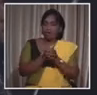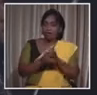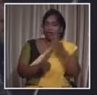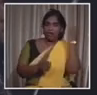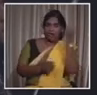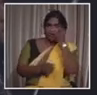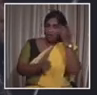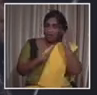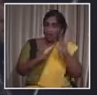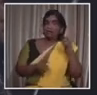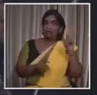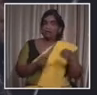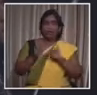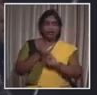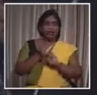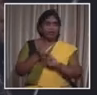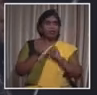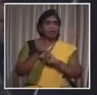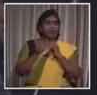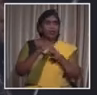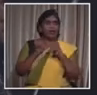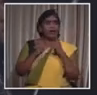හොයාගත්තා. සොනික් කියන්නේ